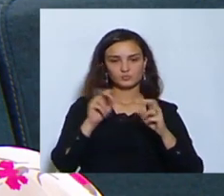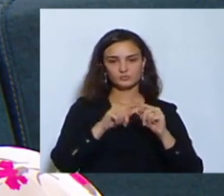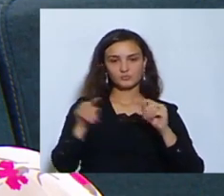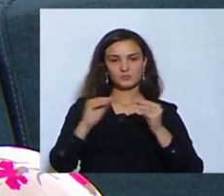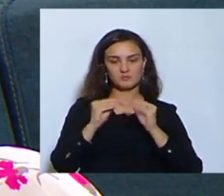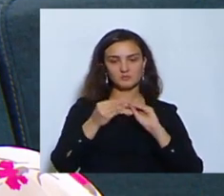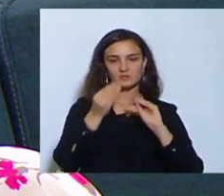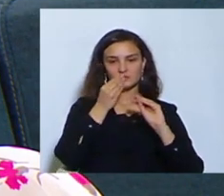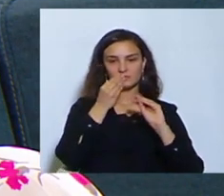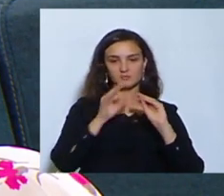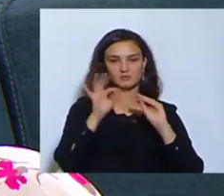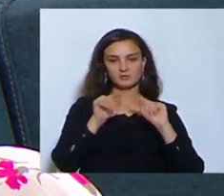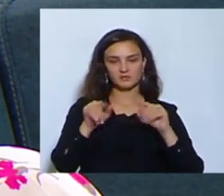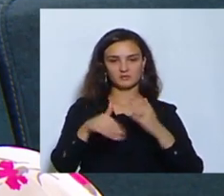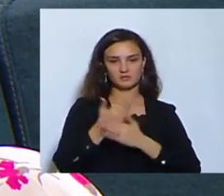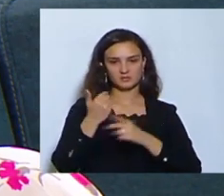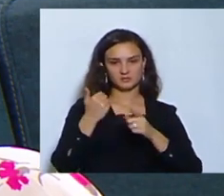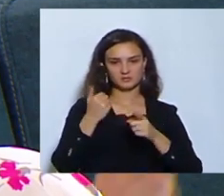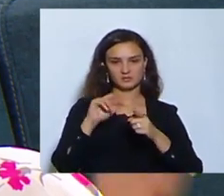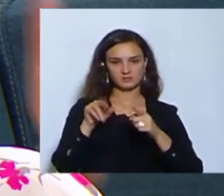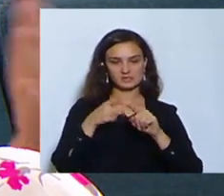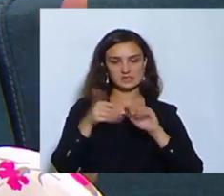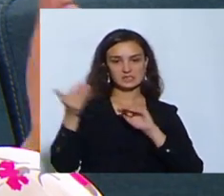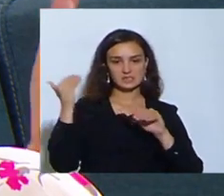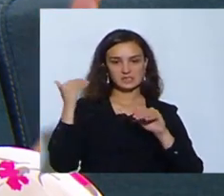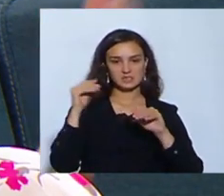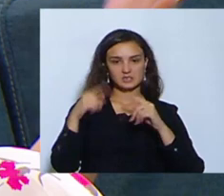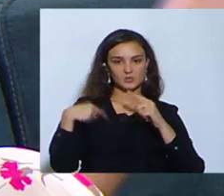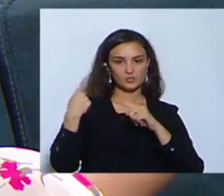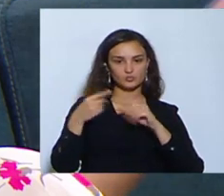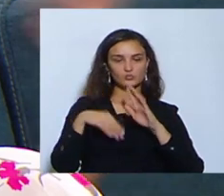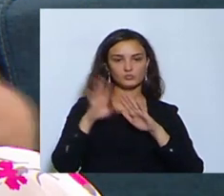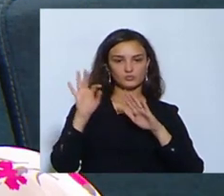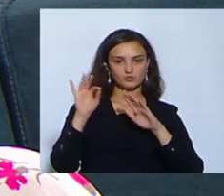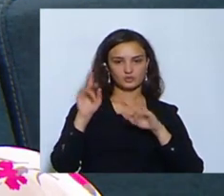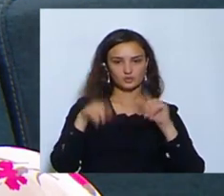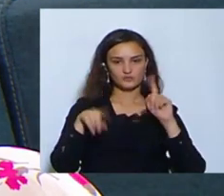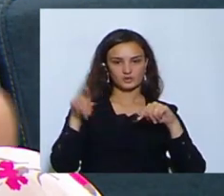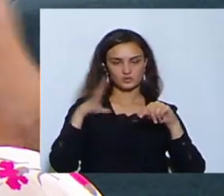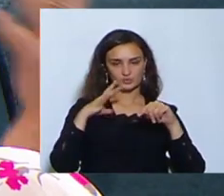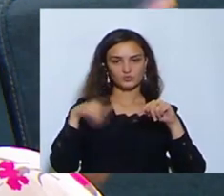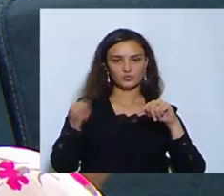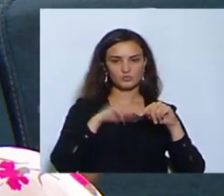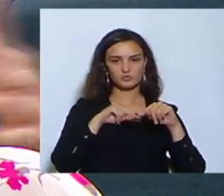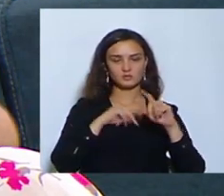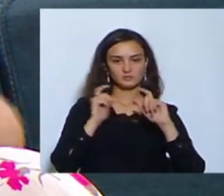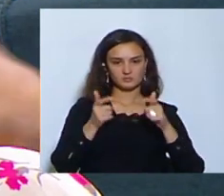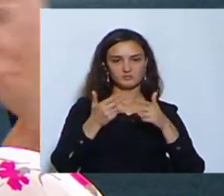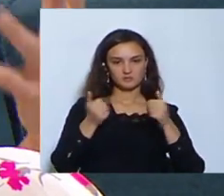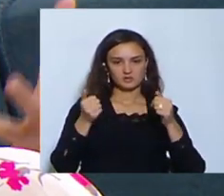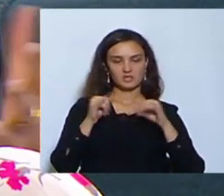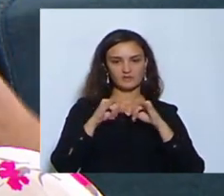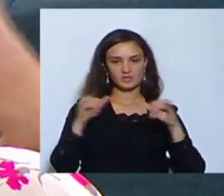შორის კვებითი აშლილობები ახალია. წინა საუკუნეში ბევრად უფრო იშვიათი იყო დამეთანხმებიან კოლეგები და ეს განვითარება მოიტანა.